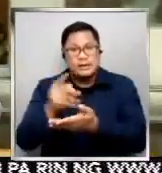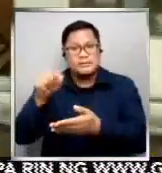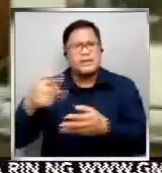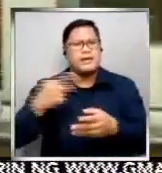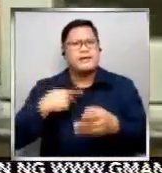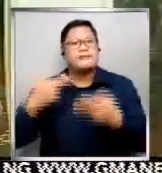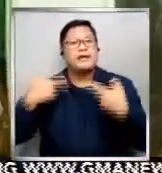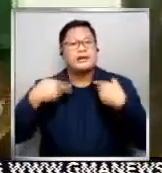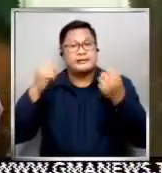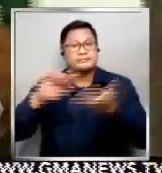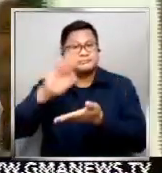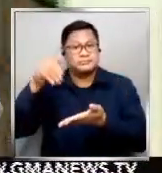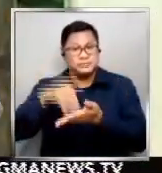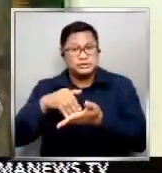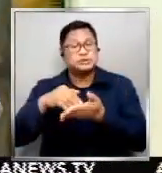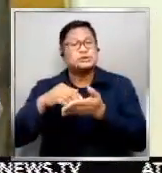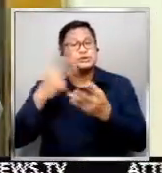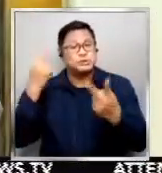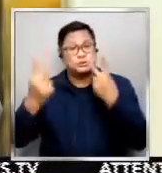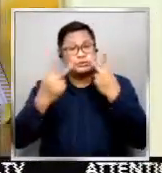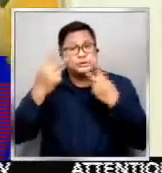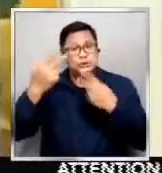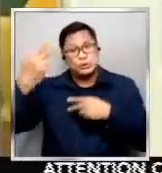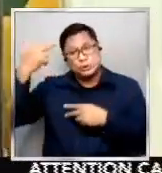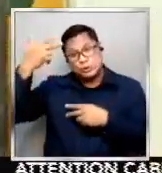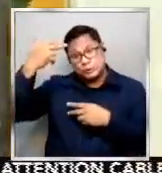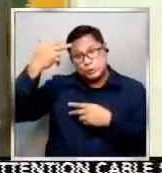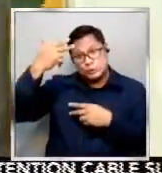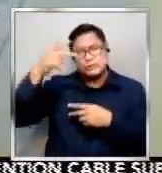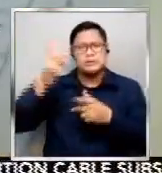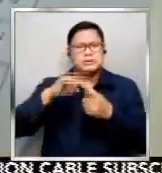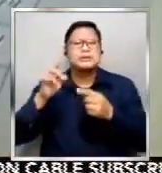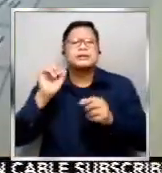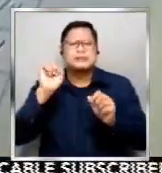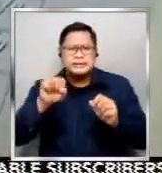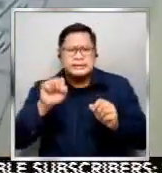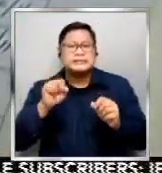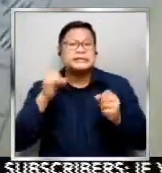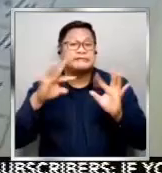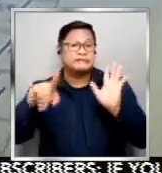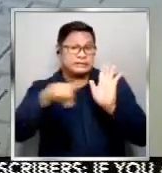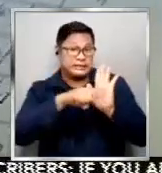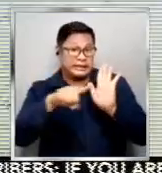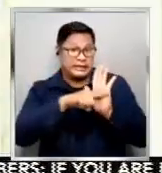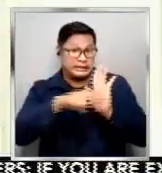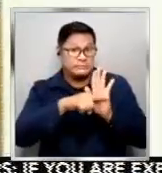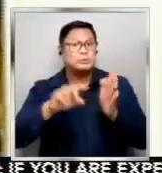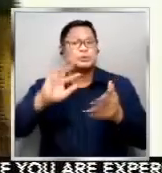turista para ma-check ang kondisyon at makumpirma kung negatibo nga sa coronavirus.